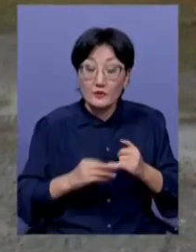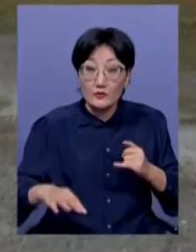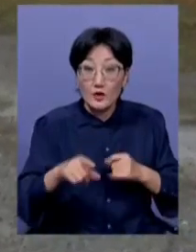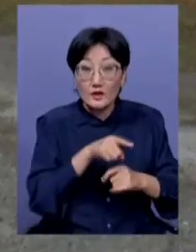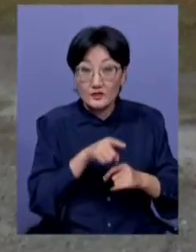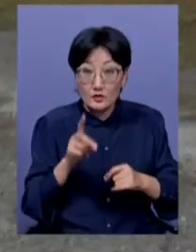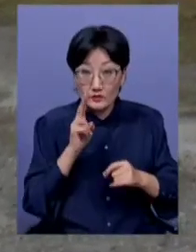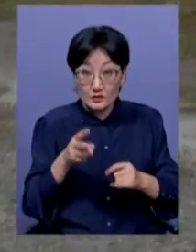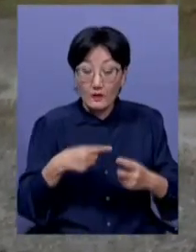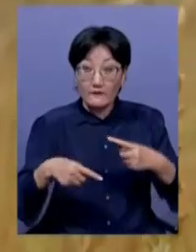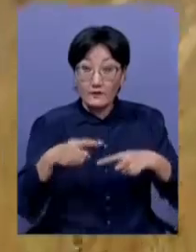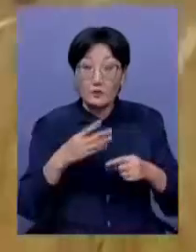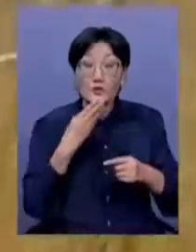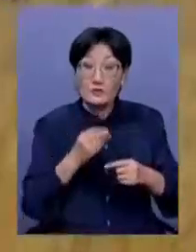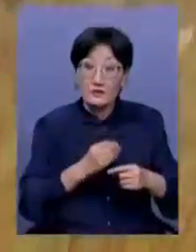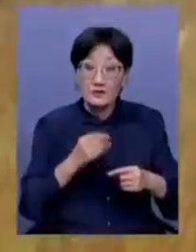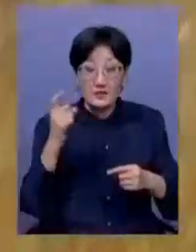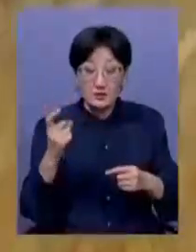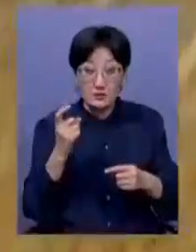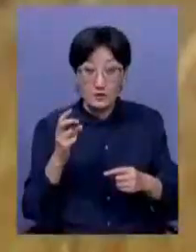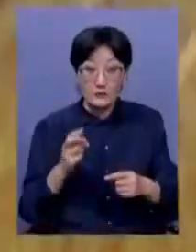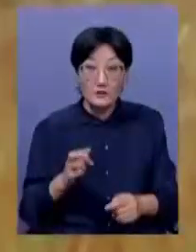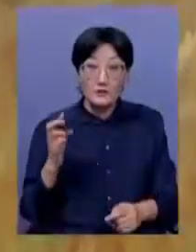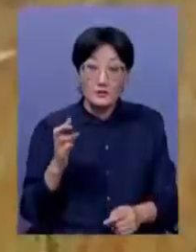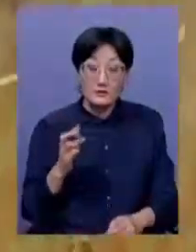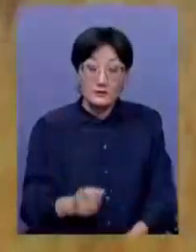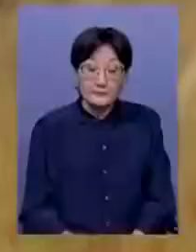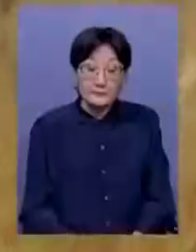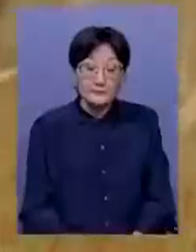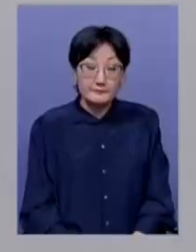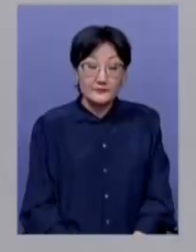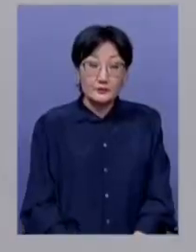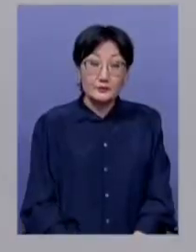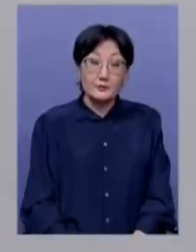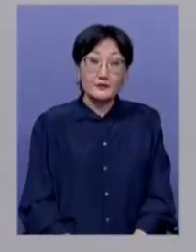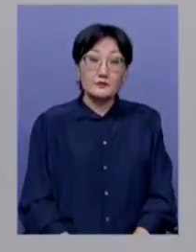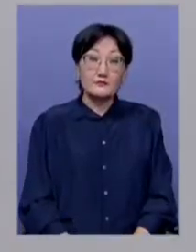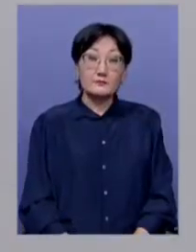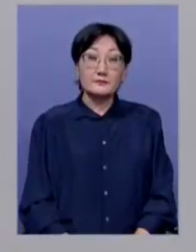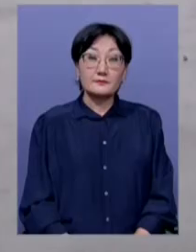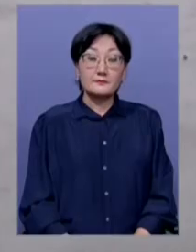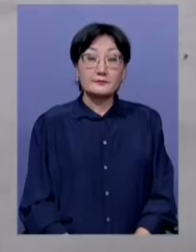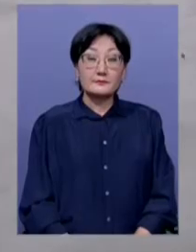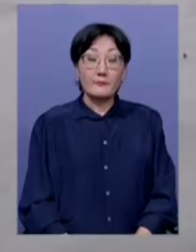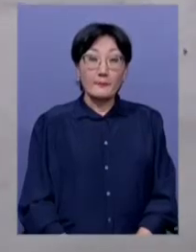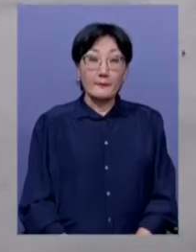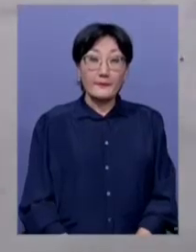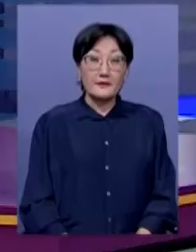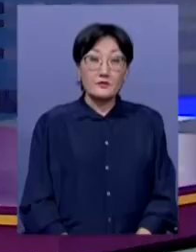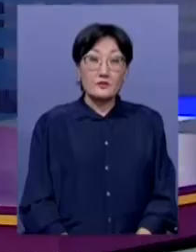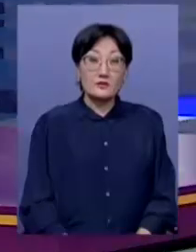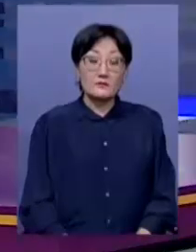течение 2 лет возвращаются в собственность государства. Рамина Мирзалимова, Азамат Елюбаев, телеканал Алматы, Североказахстанская